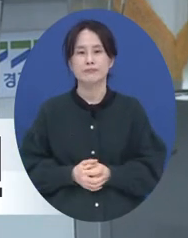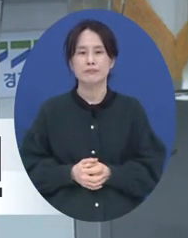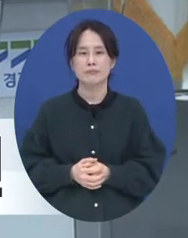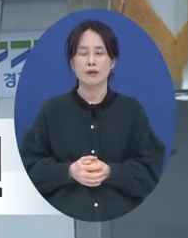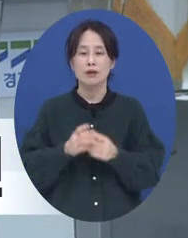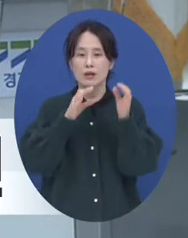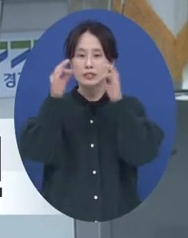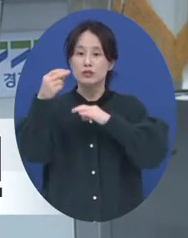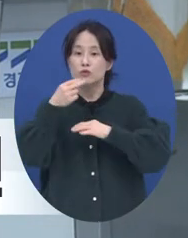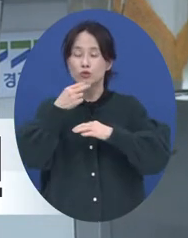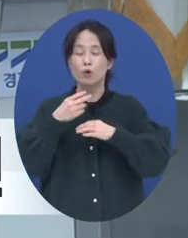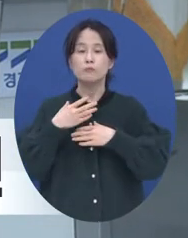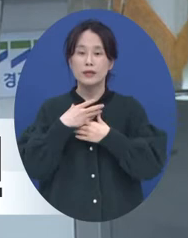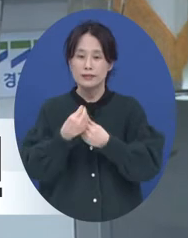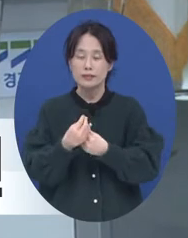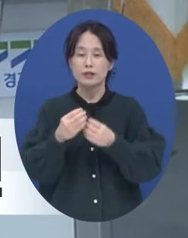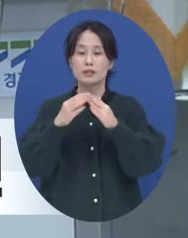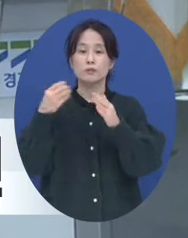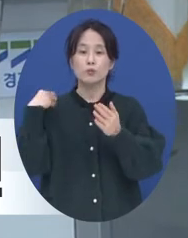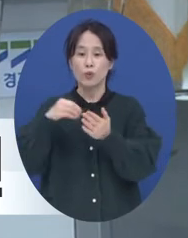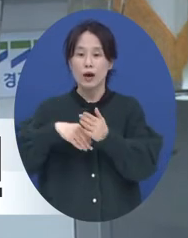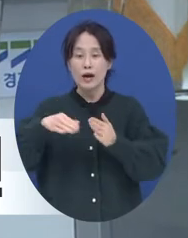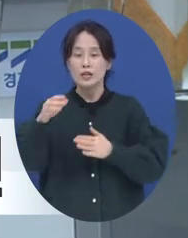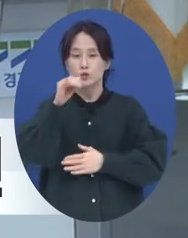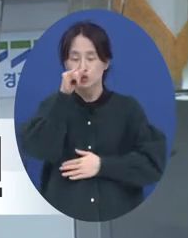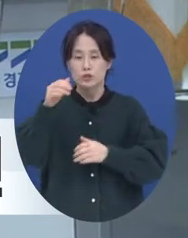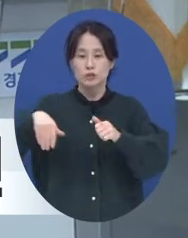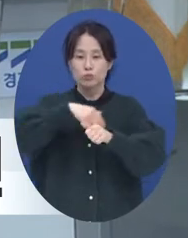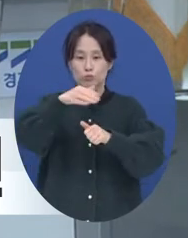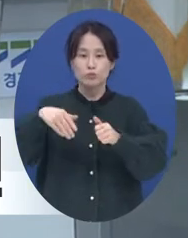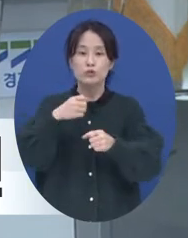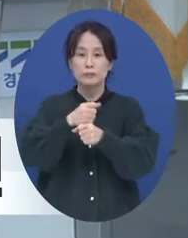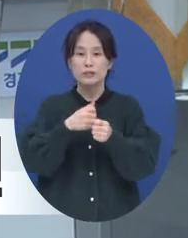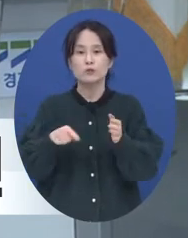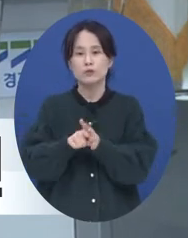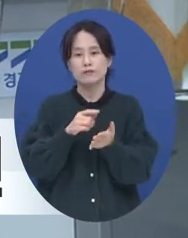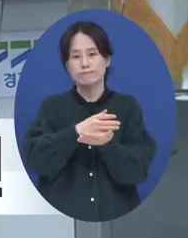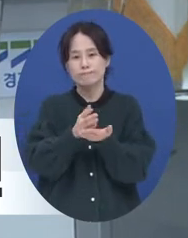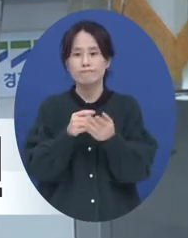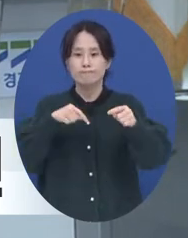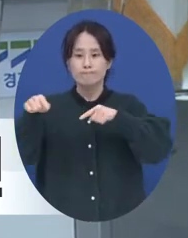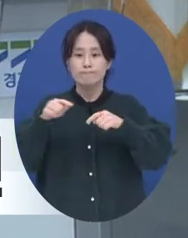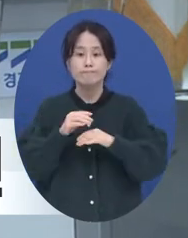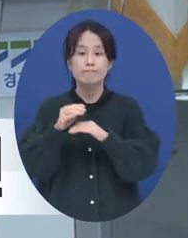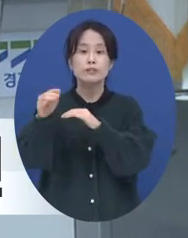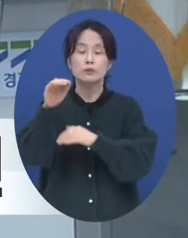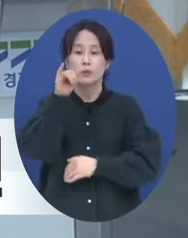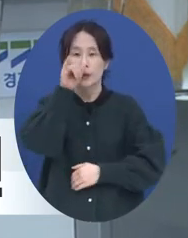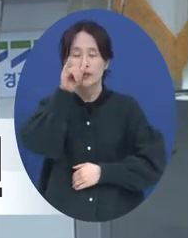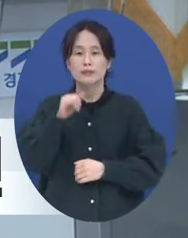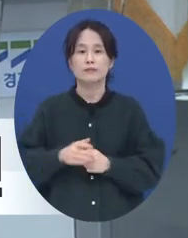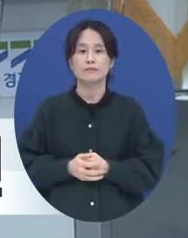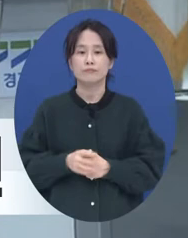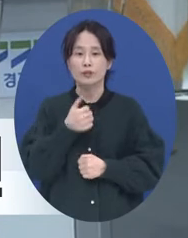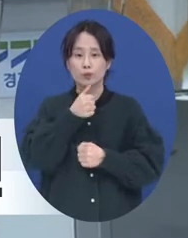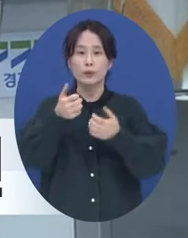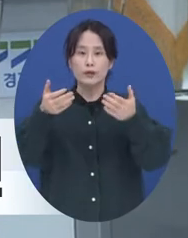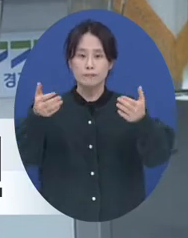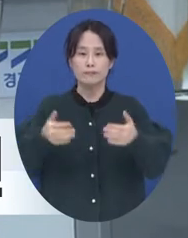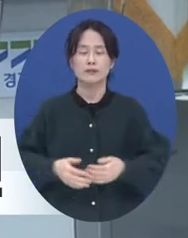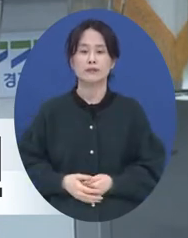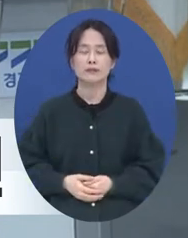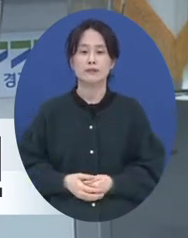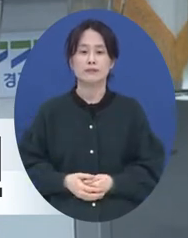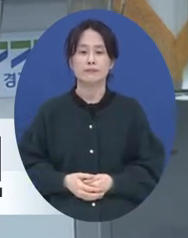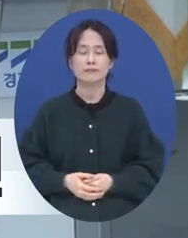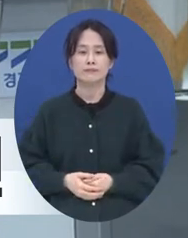노동자들이 안전하게 집으로 돌아갈 수 있는 산업 환경을 만들기 위해 다양한 정책을 내렸습니다 경기 지치 비 김태희